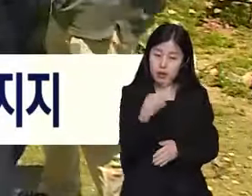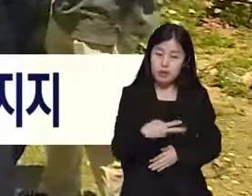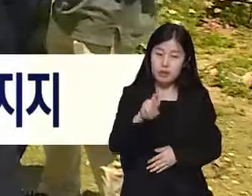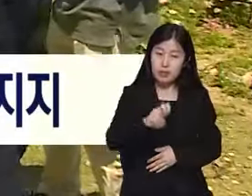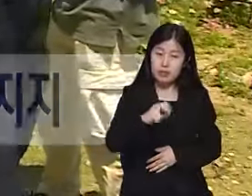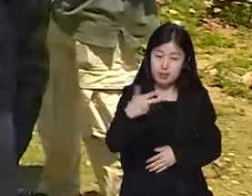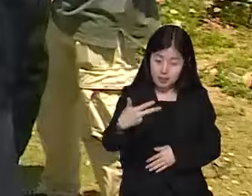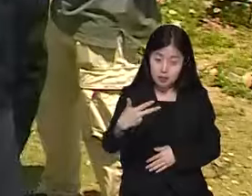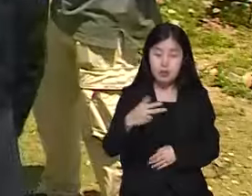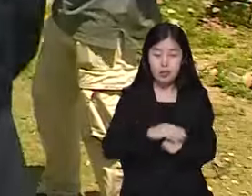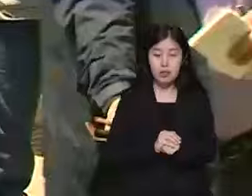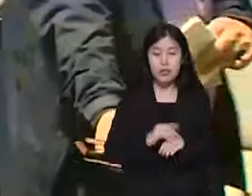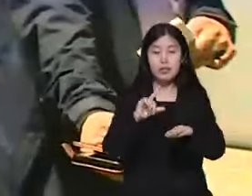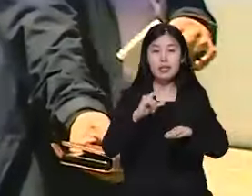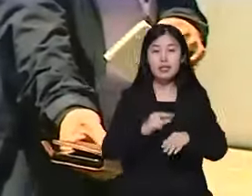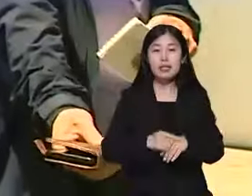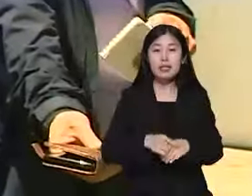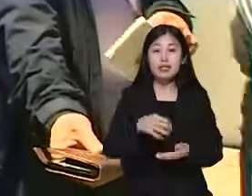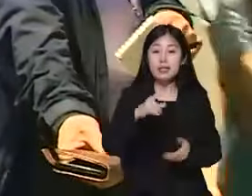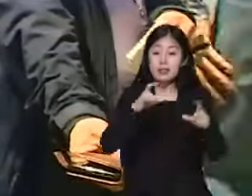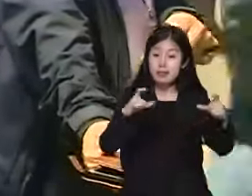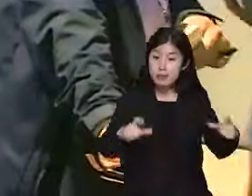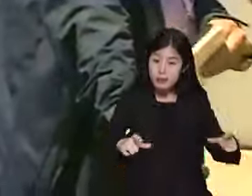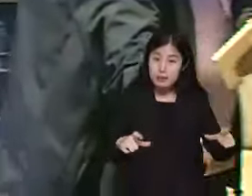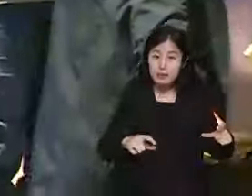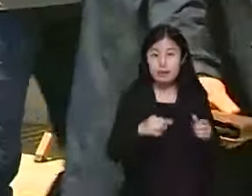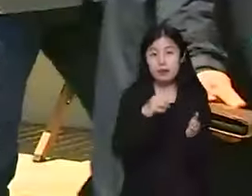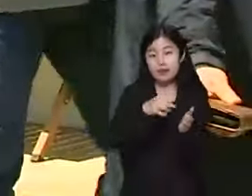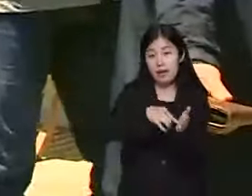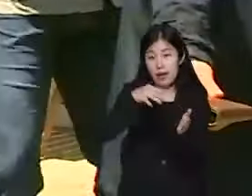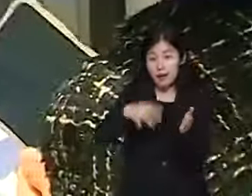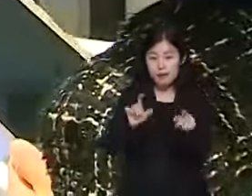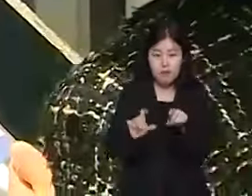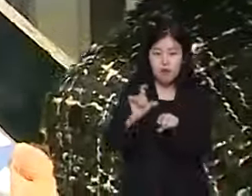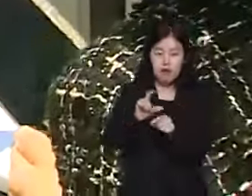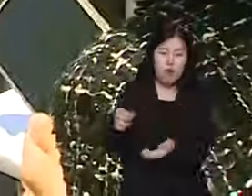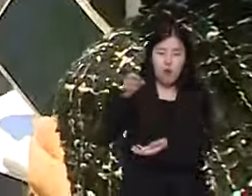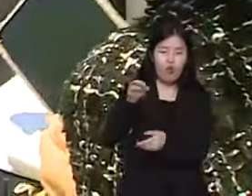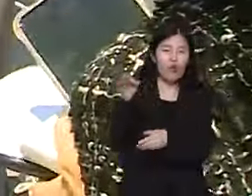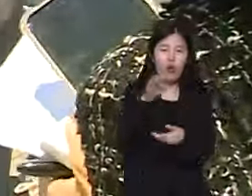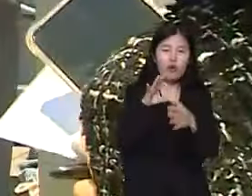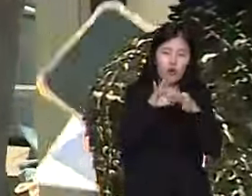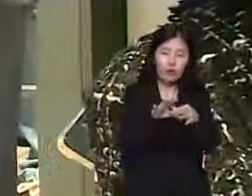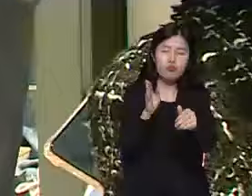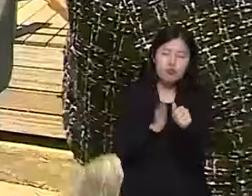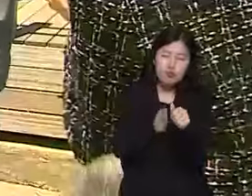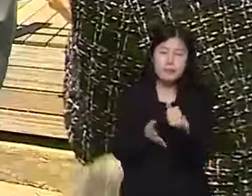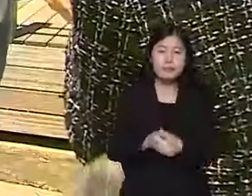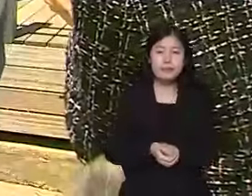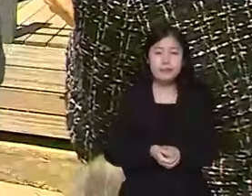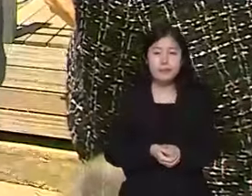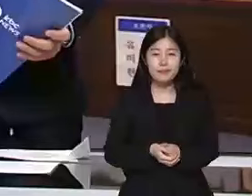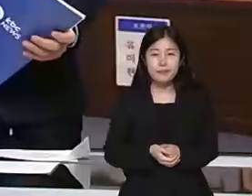끝나는 전환사업 재원인 지방소비제도 영구 보존해 줄 것을 건의했습니다.